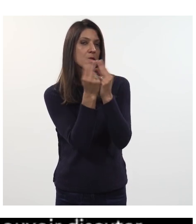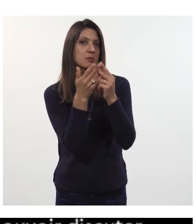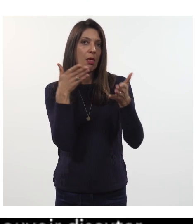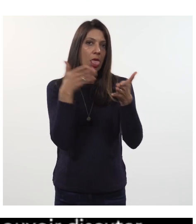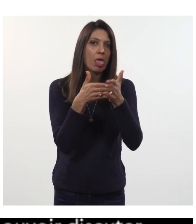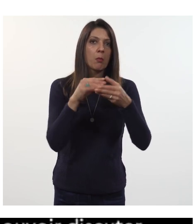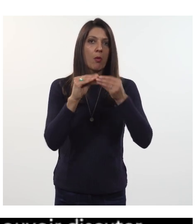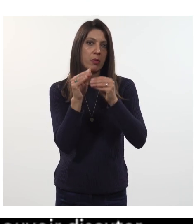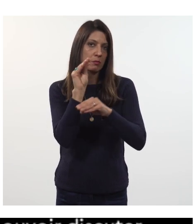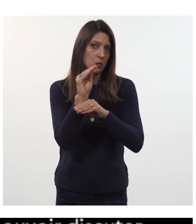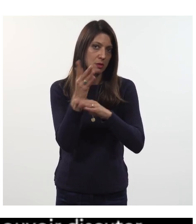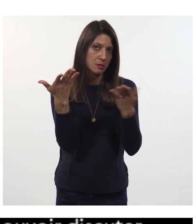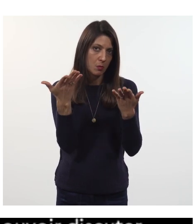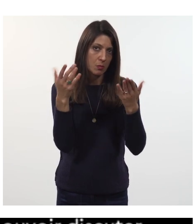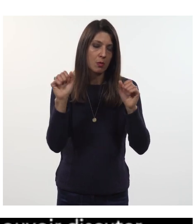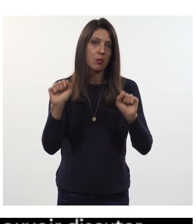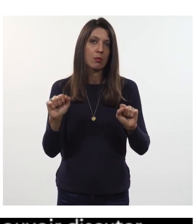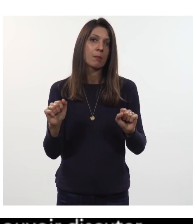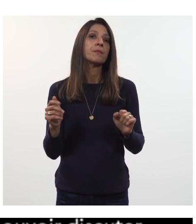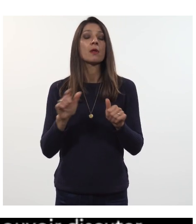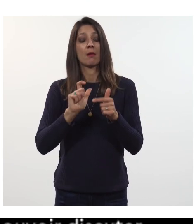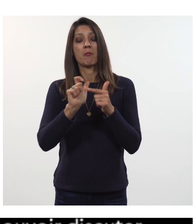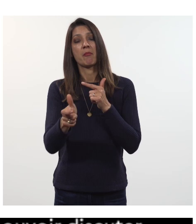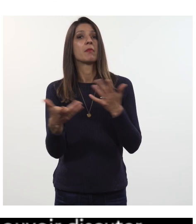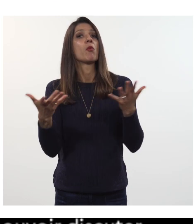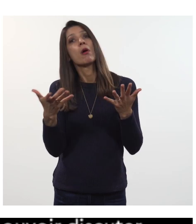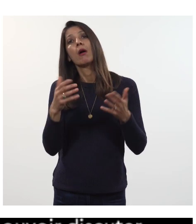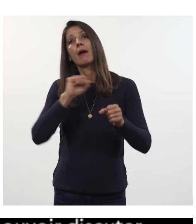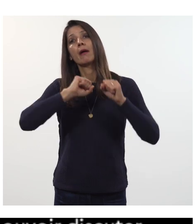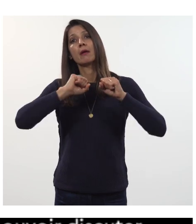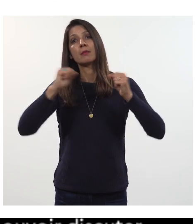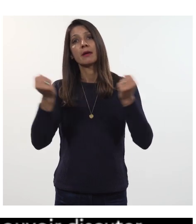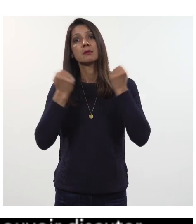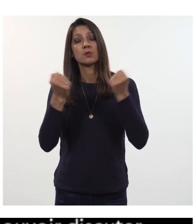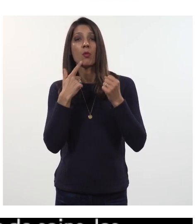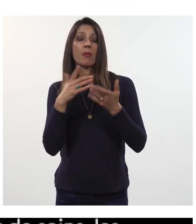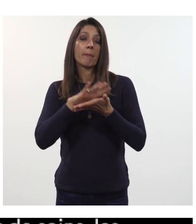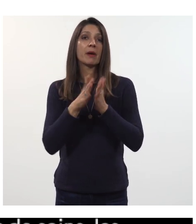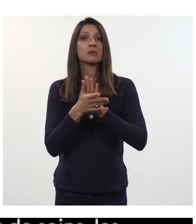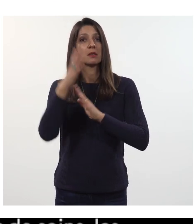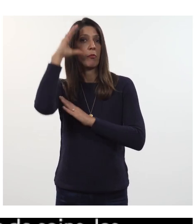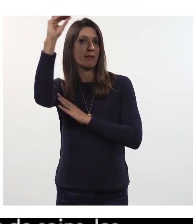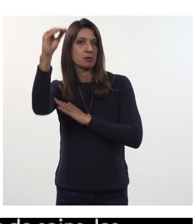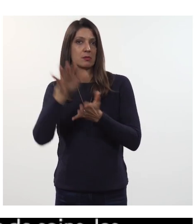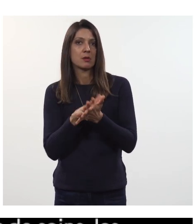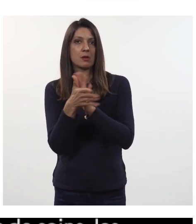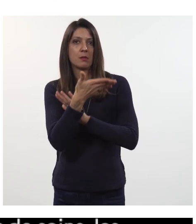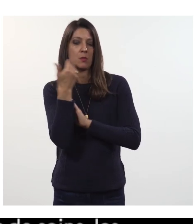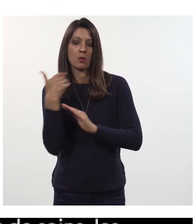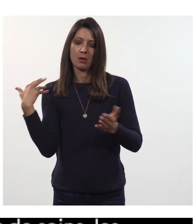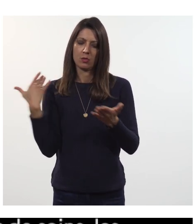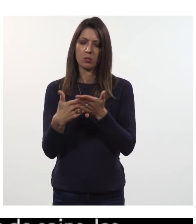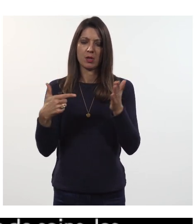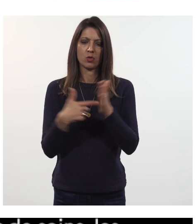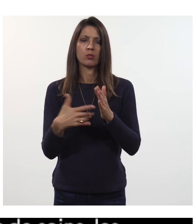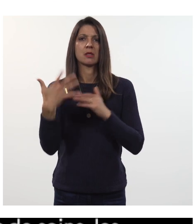nutrition. Une autre action, ça va être l'amélioration des pratiques professionnelles. Donc, on est organisme de formation depuis